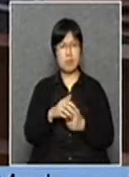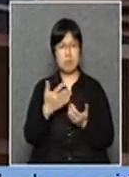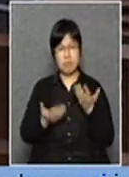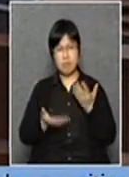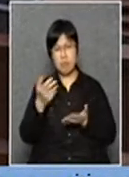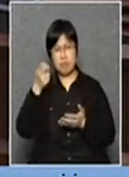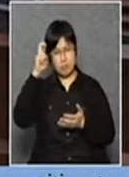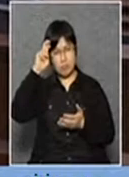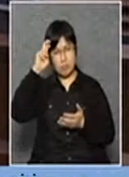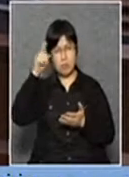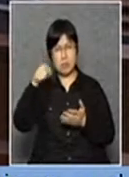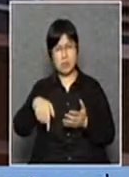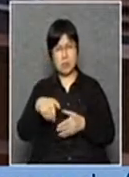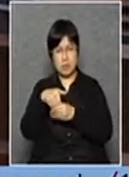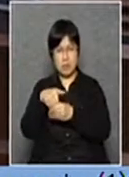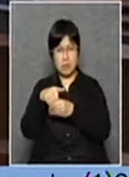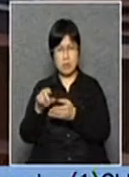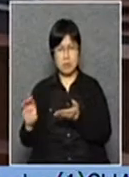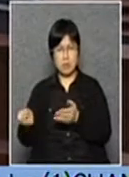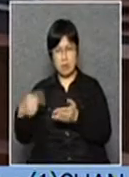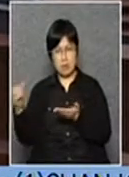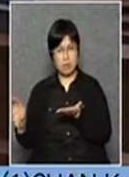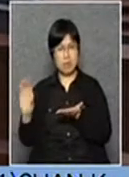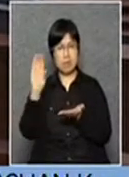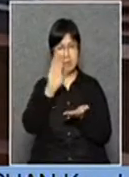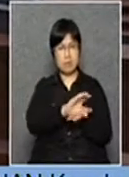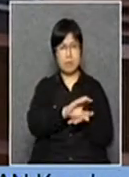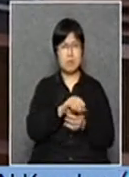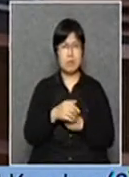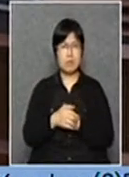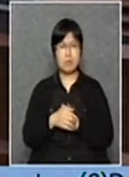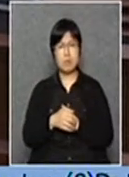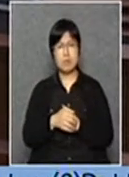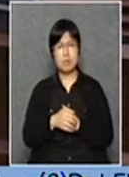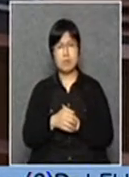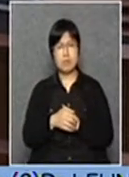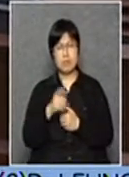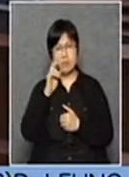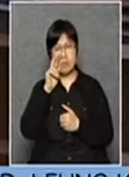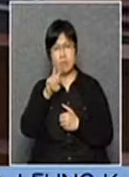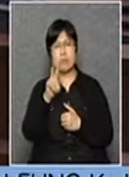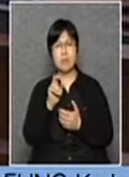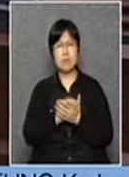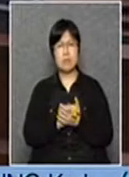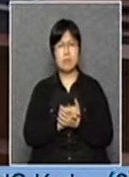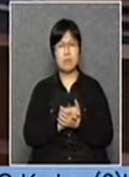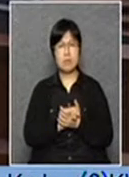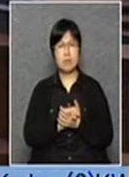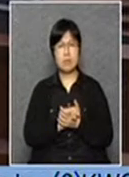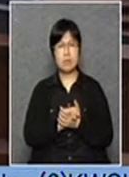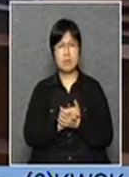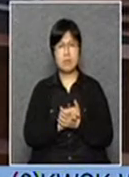慮向本會申請另外嘅款項注資。我哋睇翻，譬如話